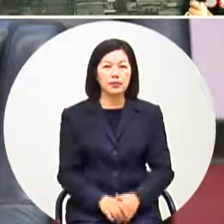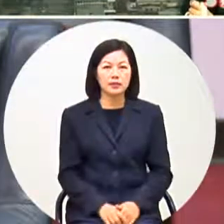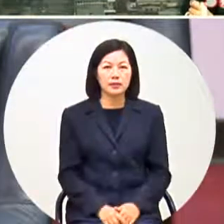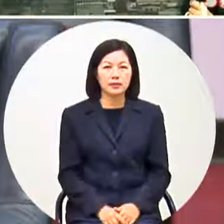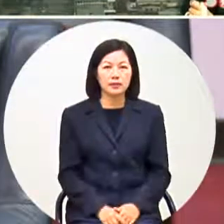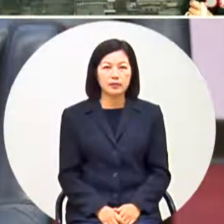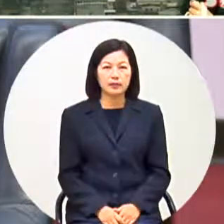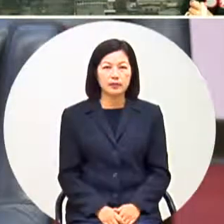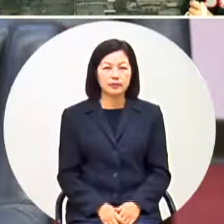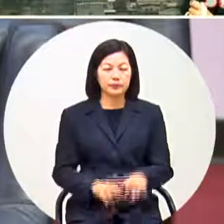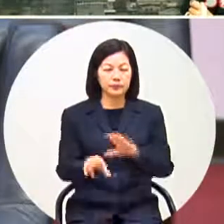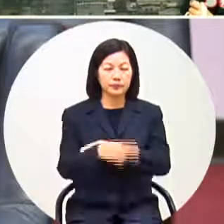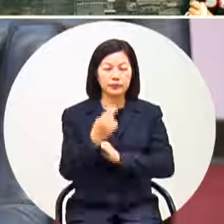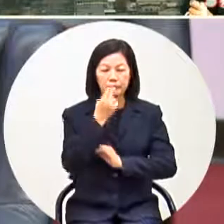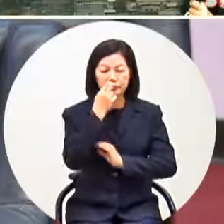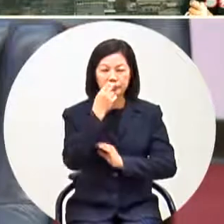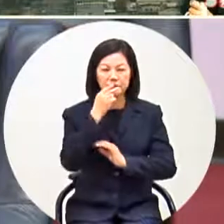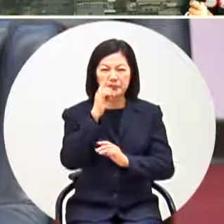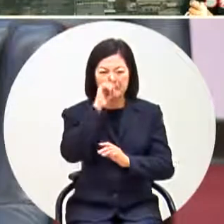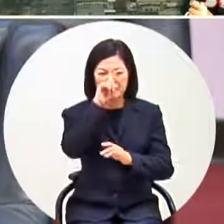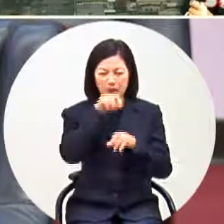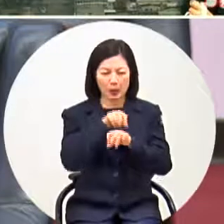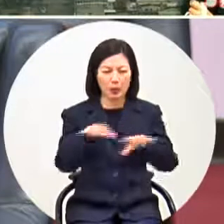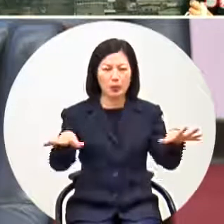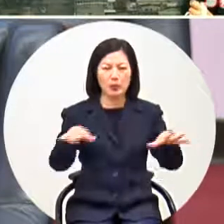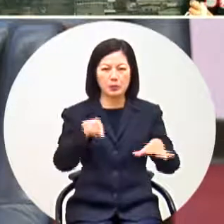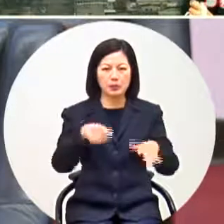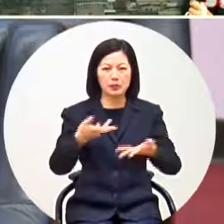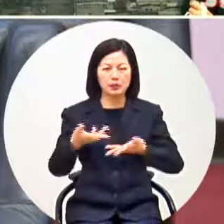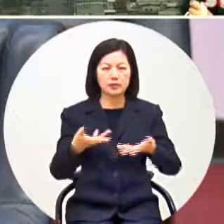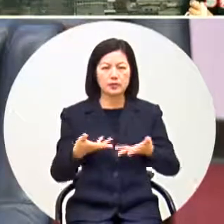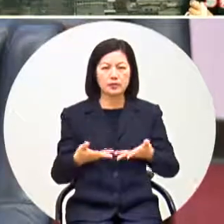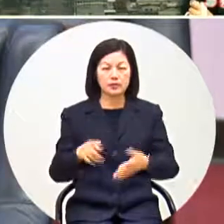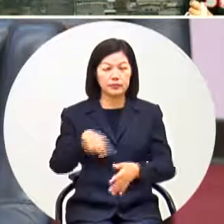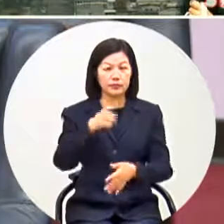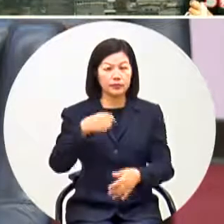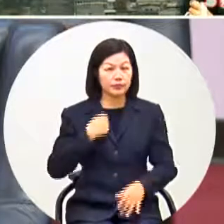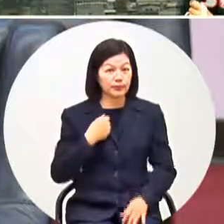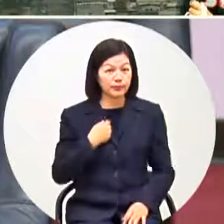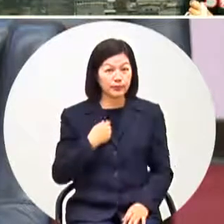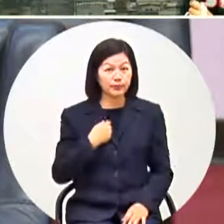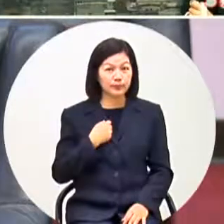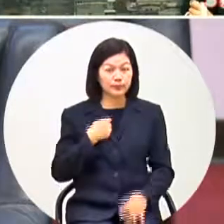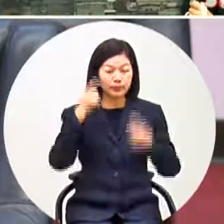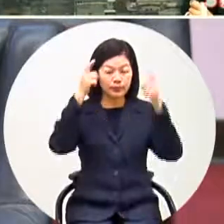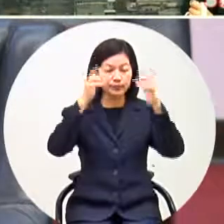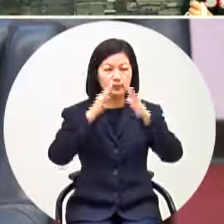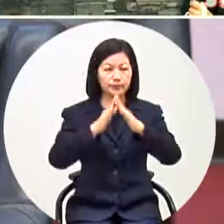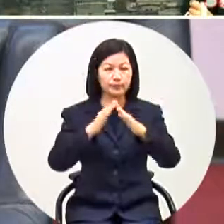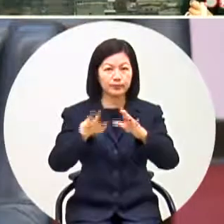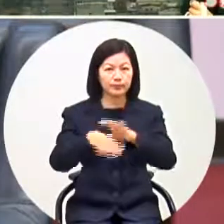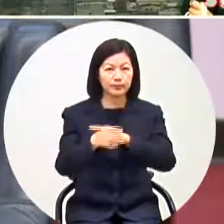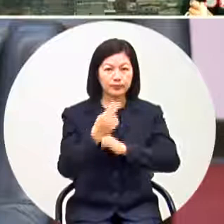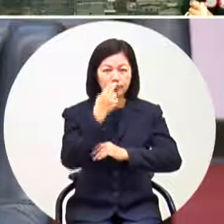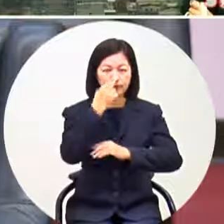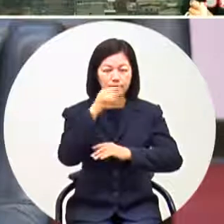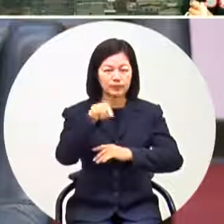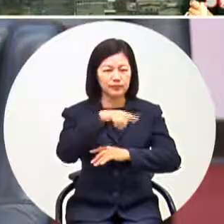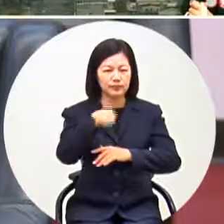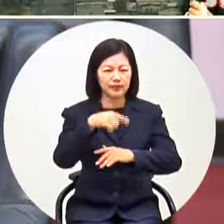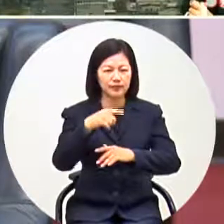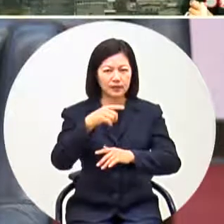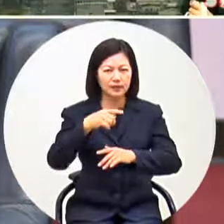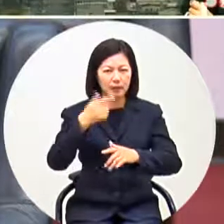哈，我想大家都知道，我们高雄是空屋的重灾区了哈。那只要一谈到空屋